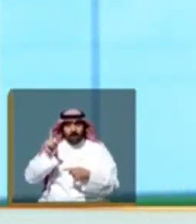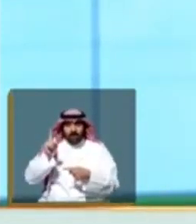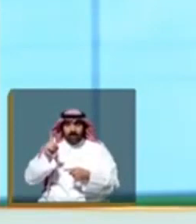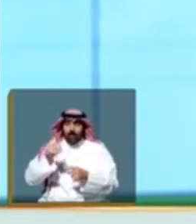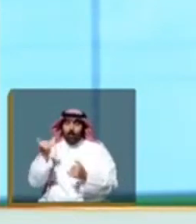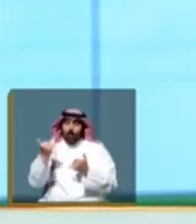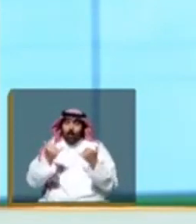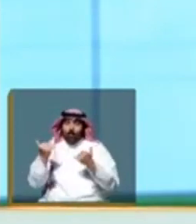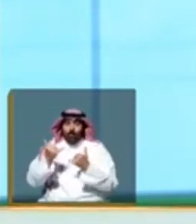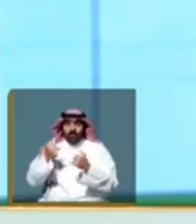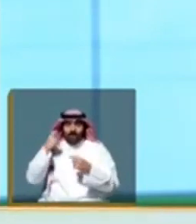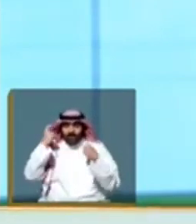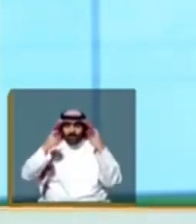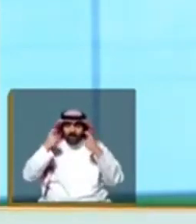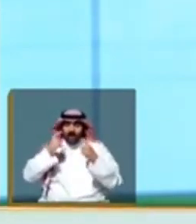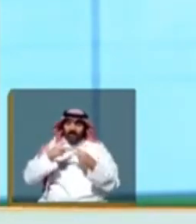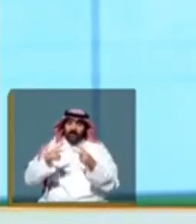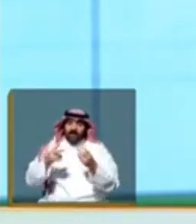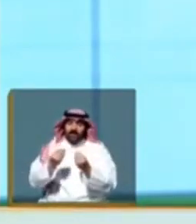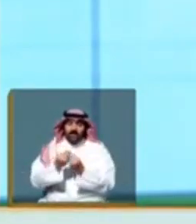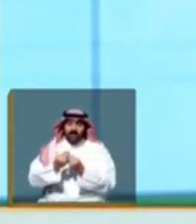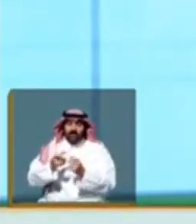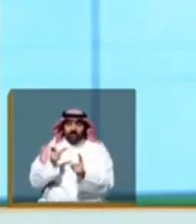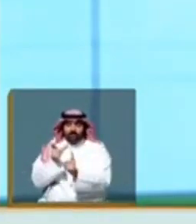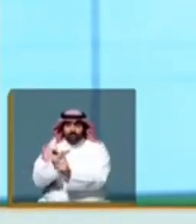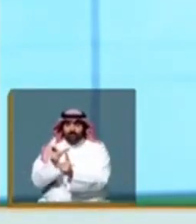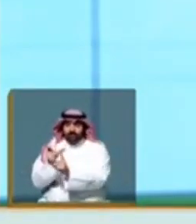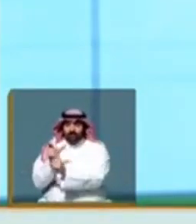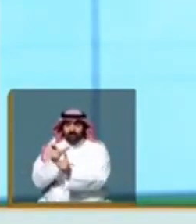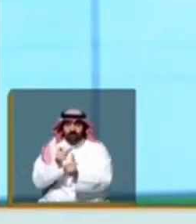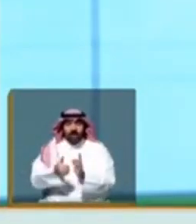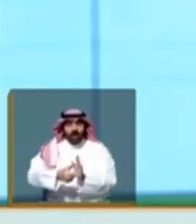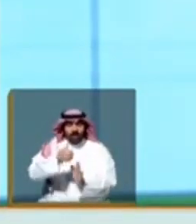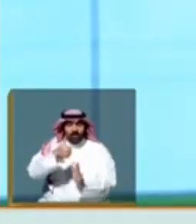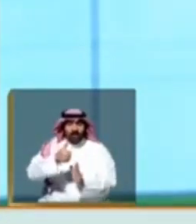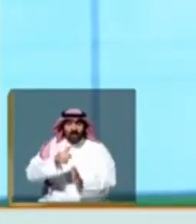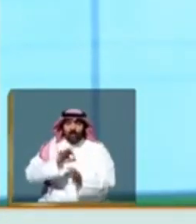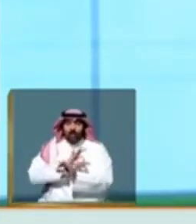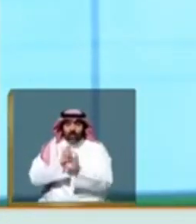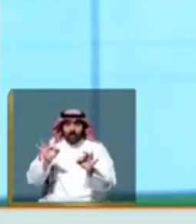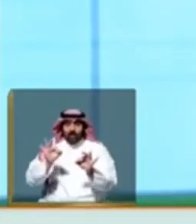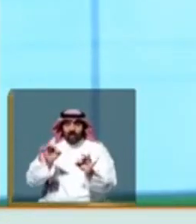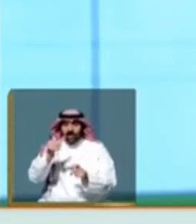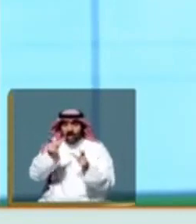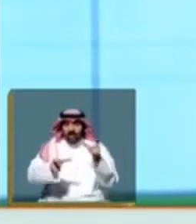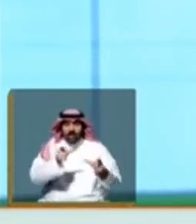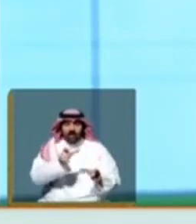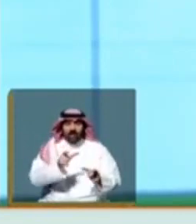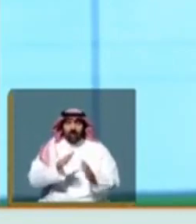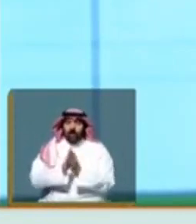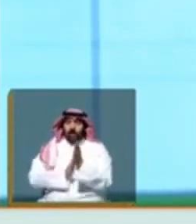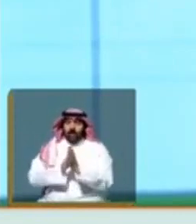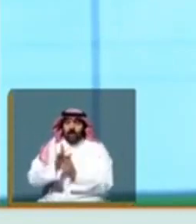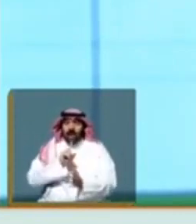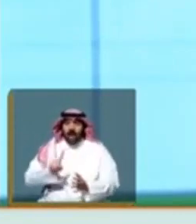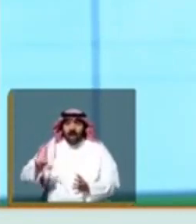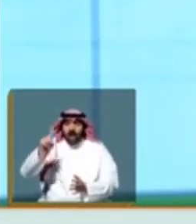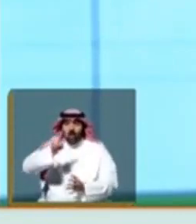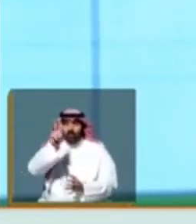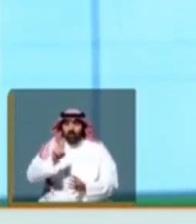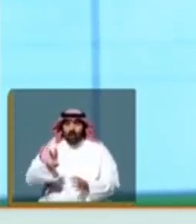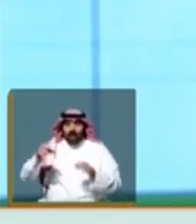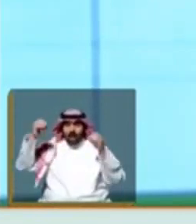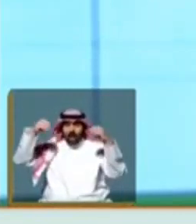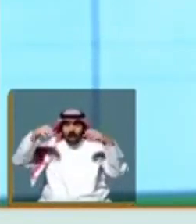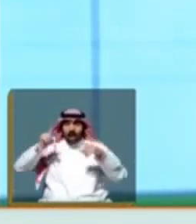أمر مهم جدا ولازم نفكر فيه إذا التزمنا جميعا، وهذا ما نعول عليه، هذا ما نرجوه، أن نأمر من الله سبحانه وتعالى